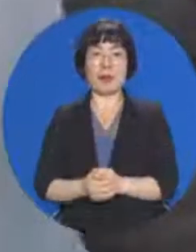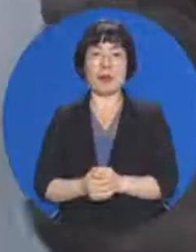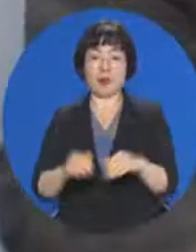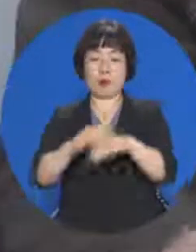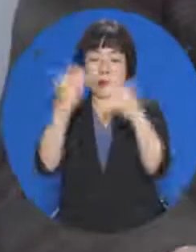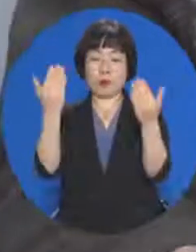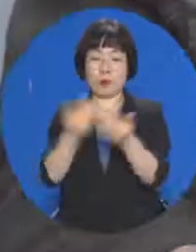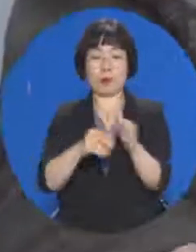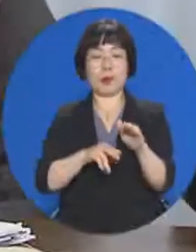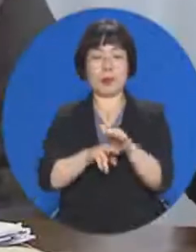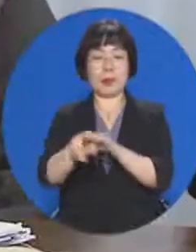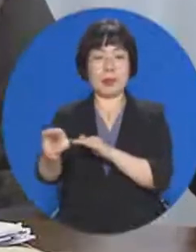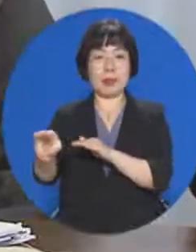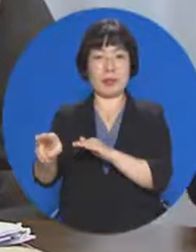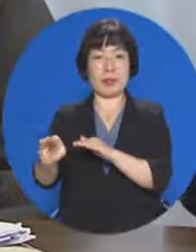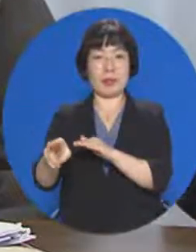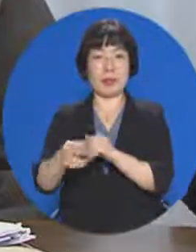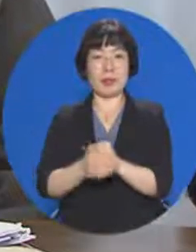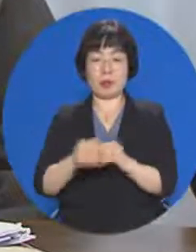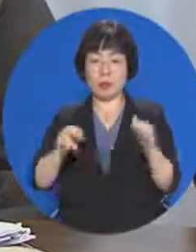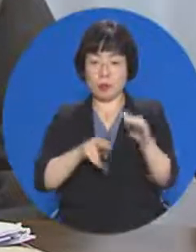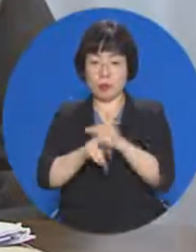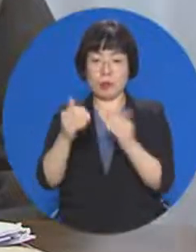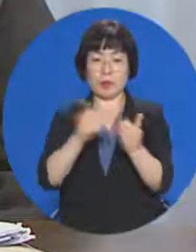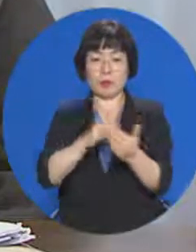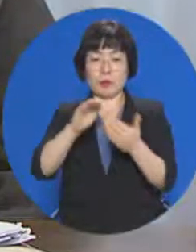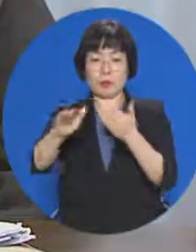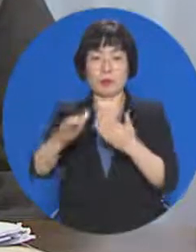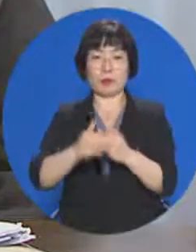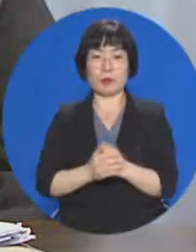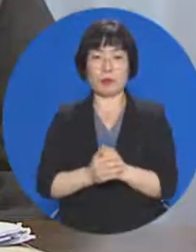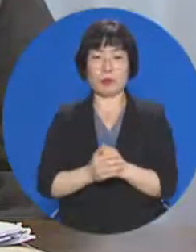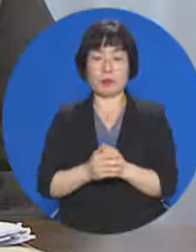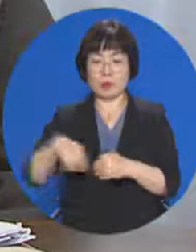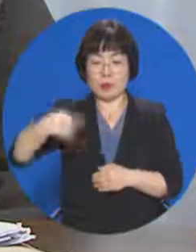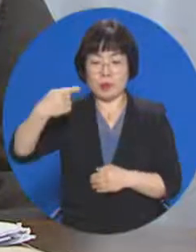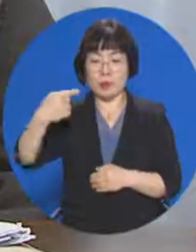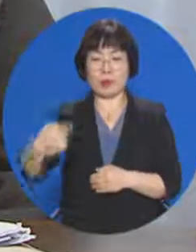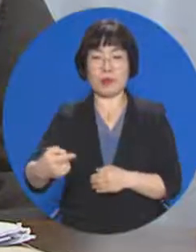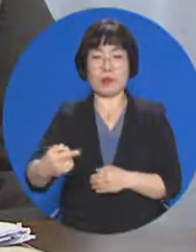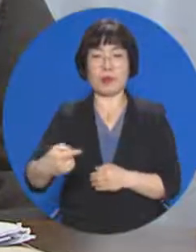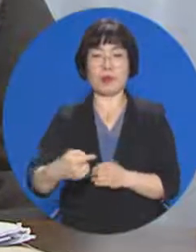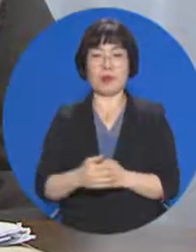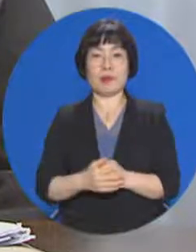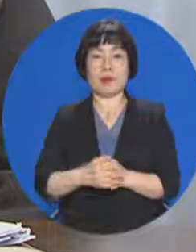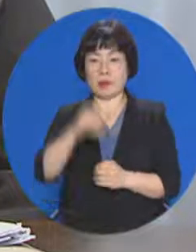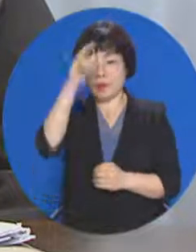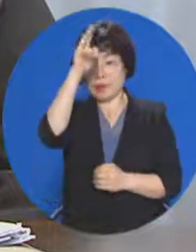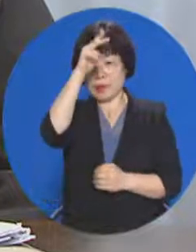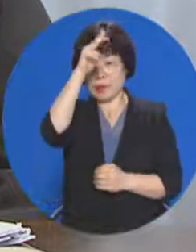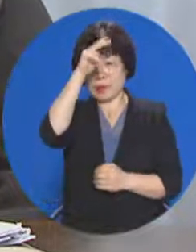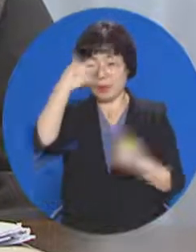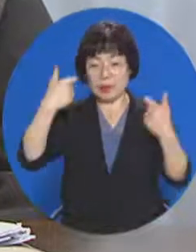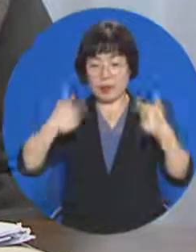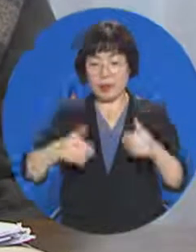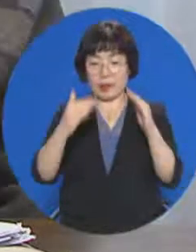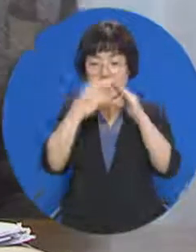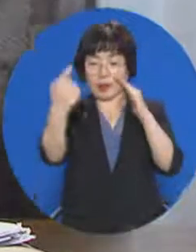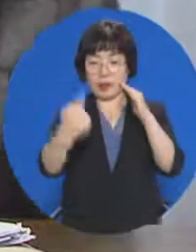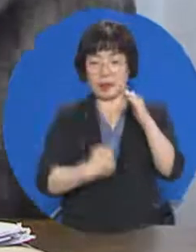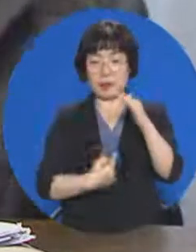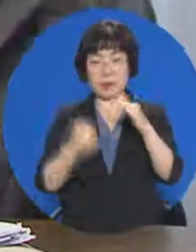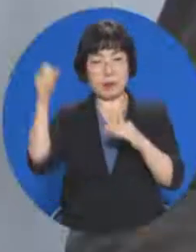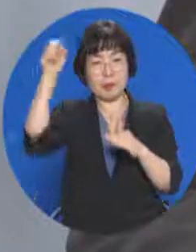전부 도망을 가버렸어요. 도망을 갔는데 그 뒤에 지서에서 항상 우리 집을 이제